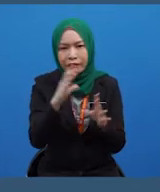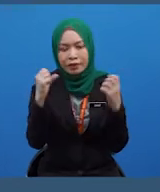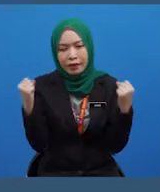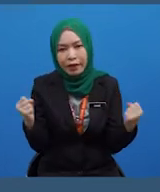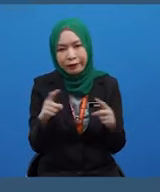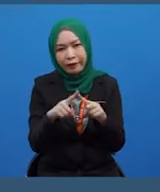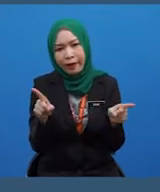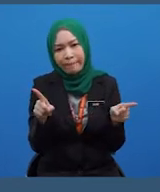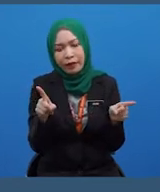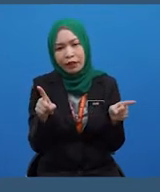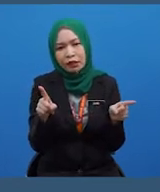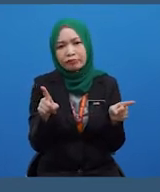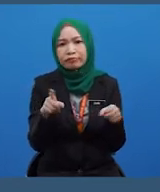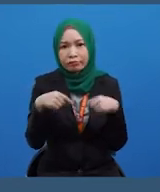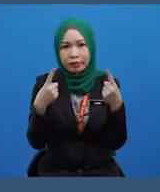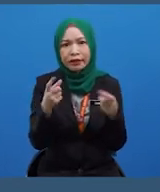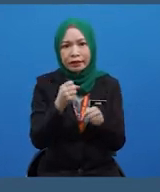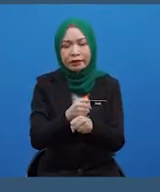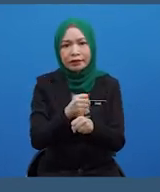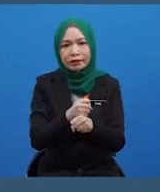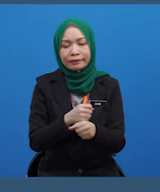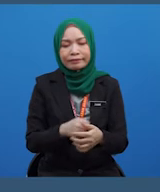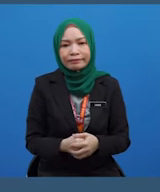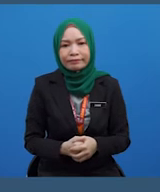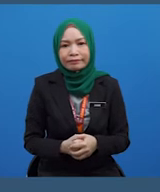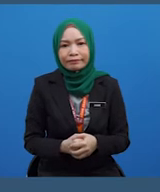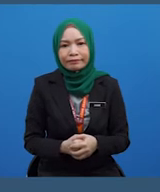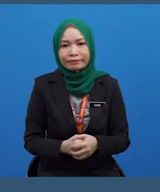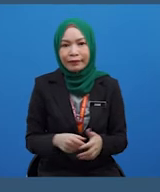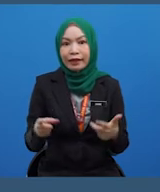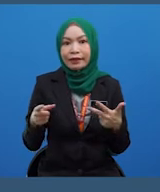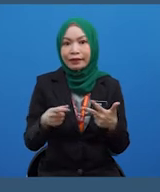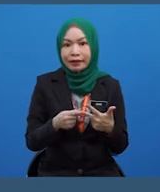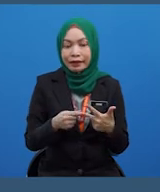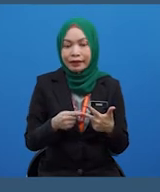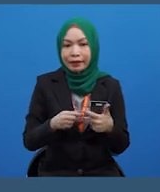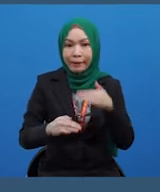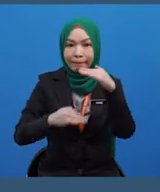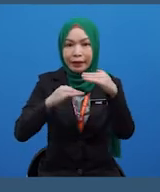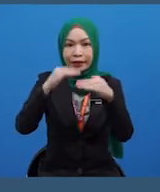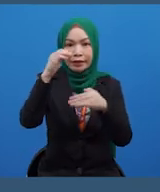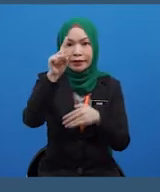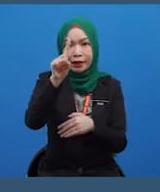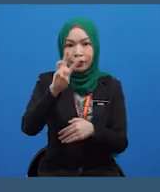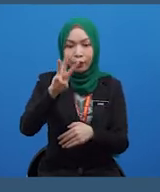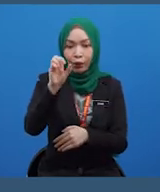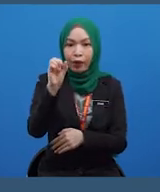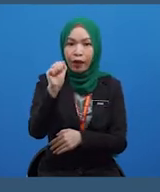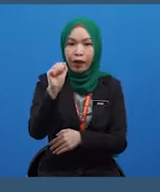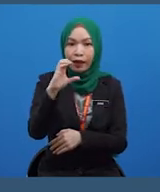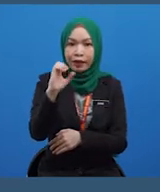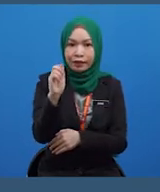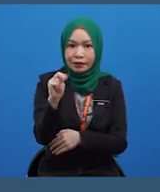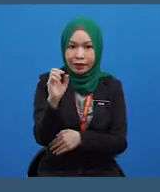bekerja. Latihan ketiga, bina sebuah wacana yang menunjukkan